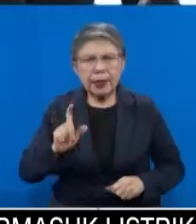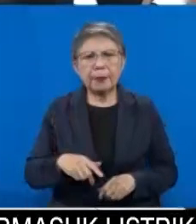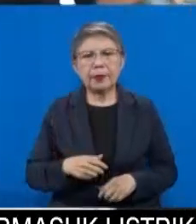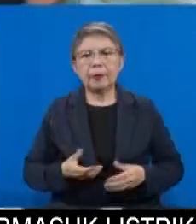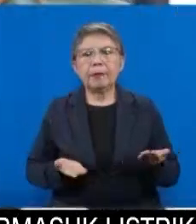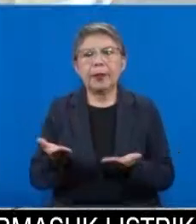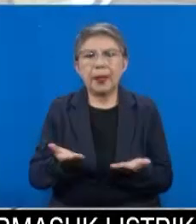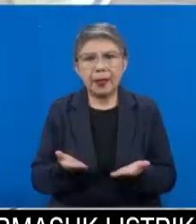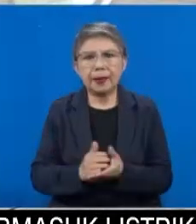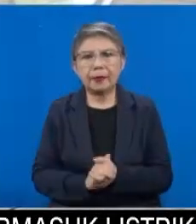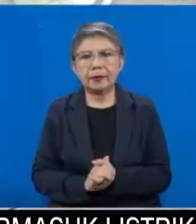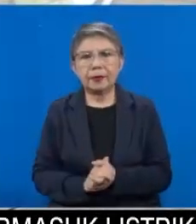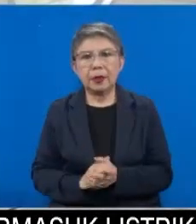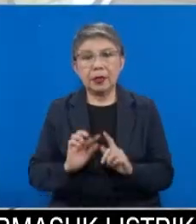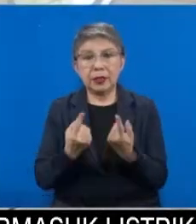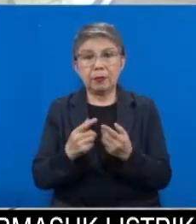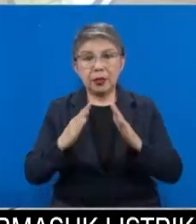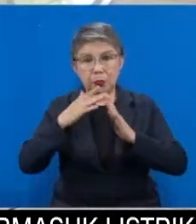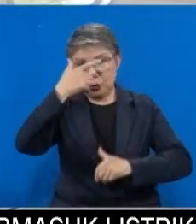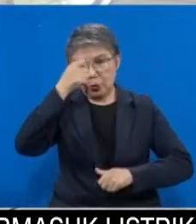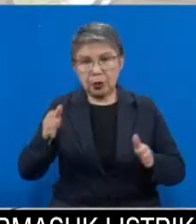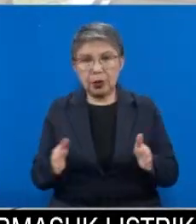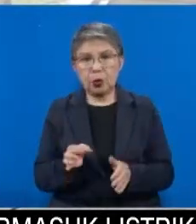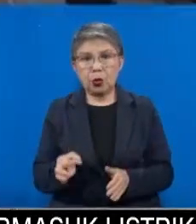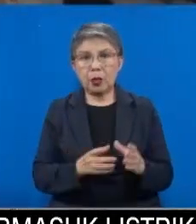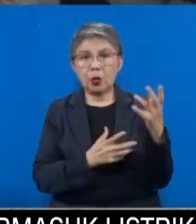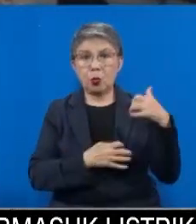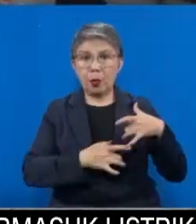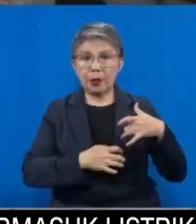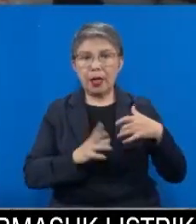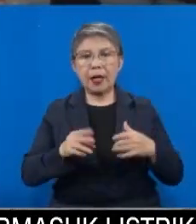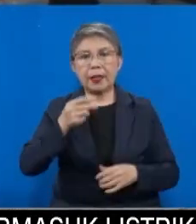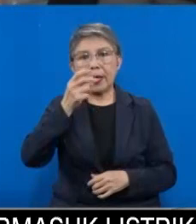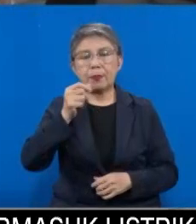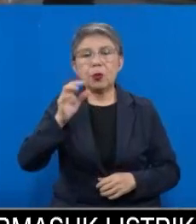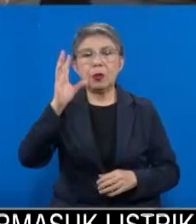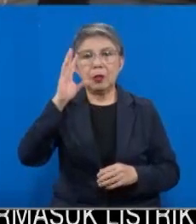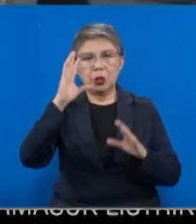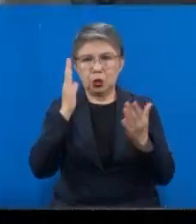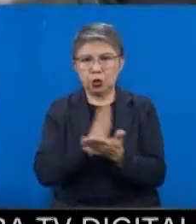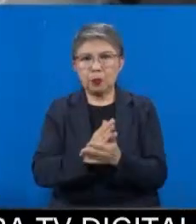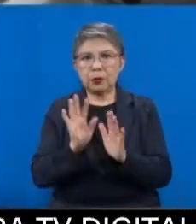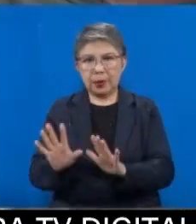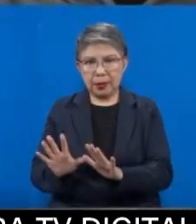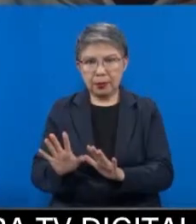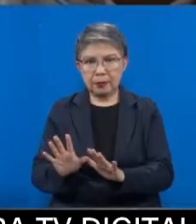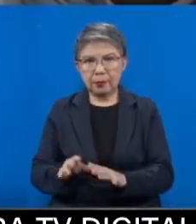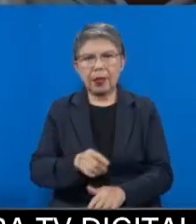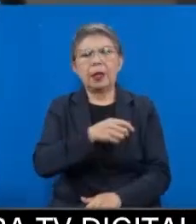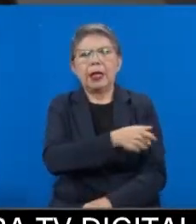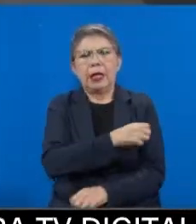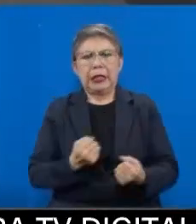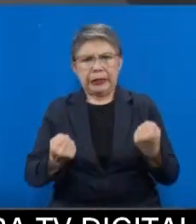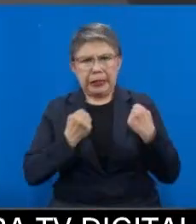terlantar. Sedikitnya 11 puskesmas di kota Kupang pada Rabu tidak beroperasi imbas dari aksi mogok kerja ratusan